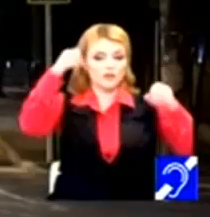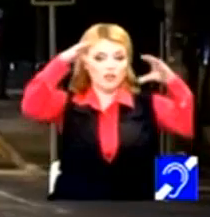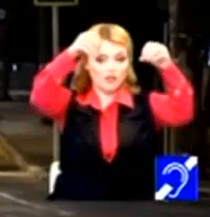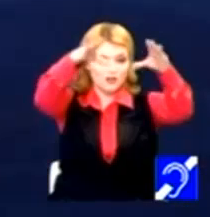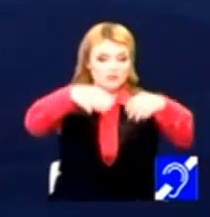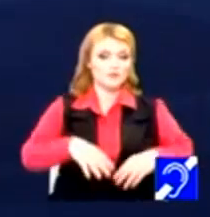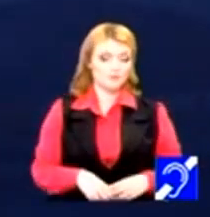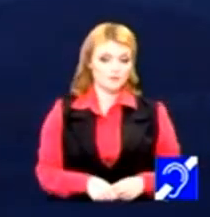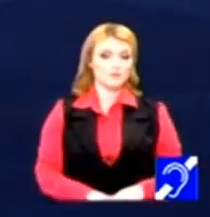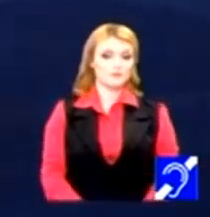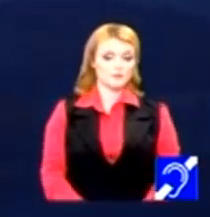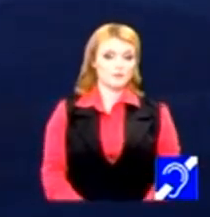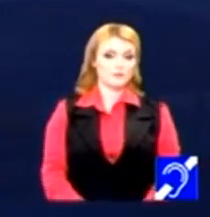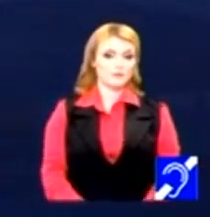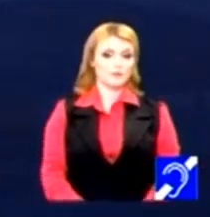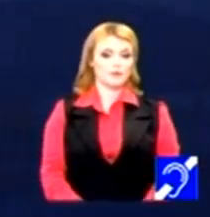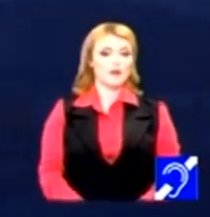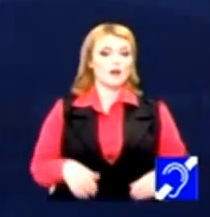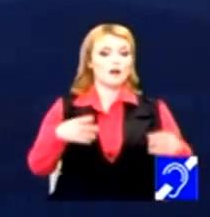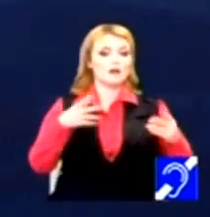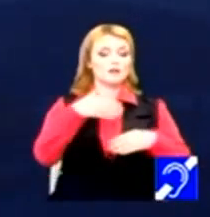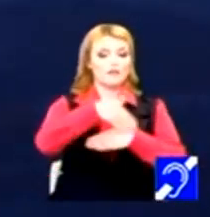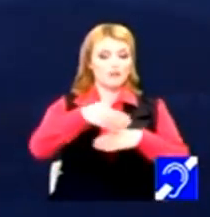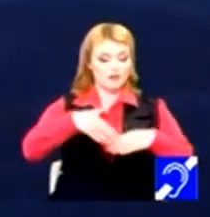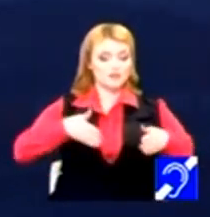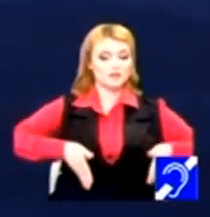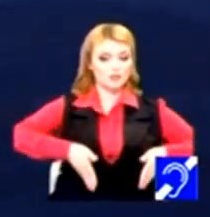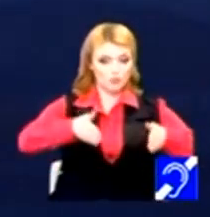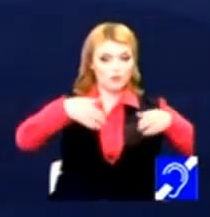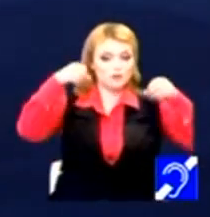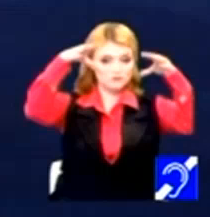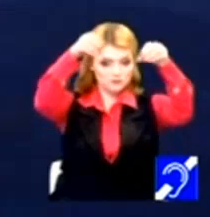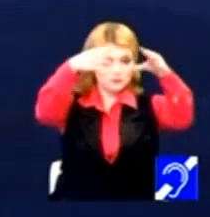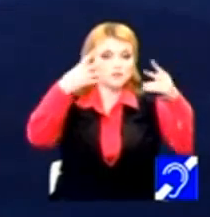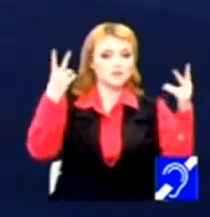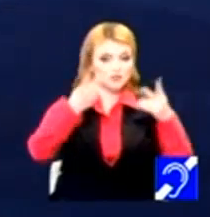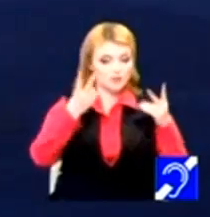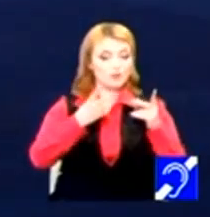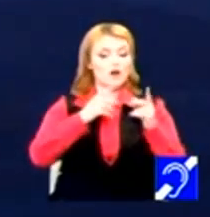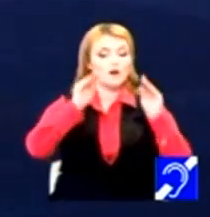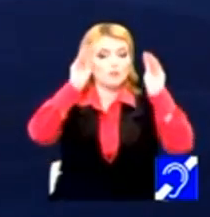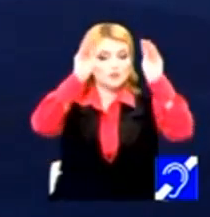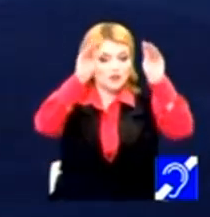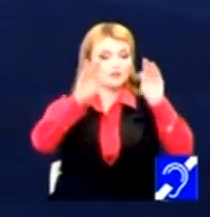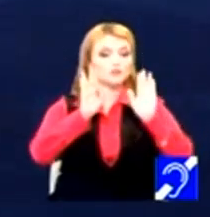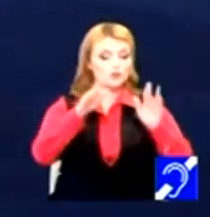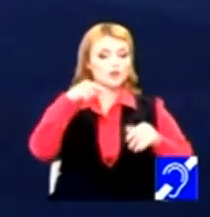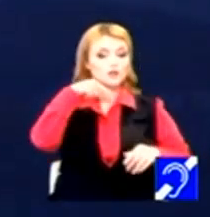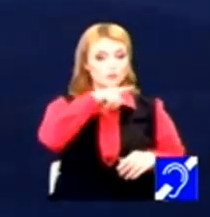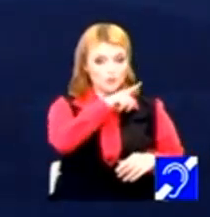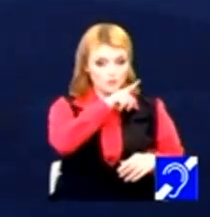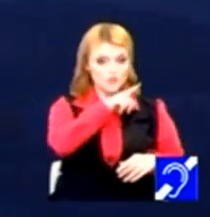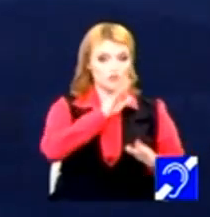cu LED-uri. Sistemul de iluminat public cu tehnologie LED aduce reduceri foarte mari